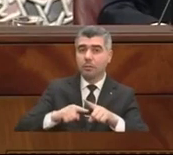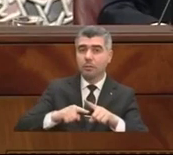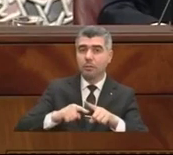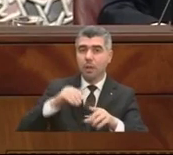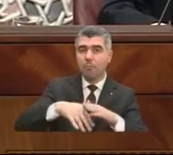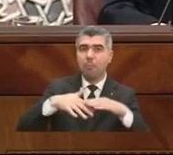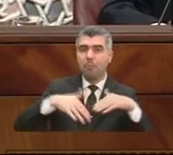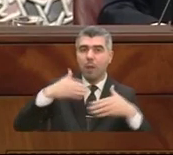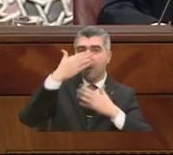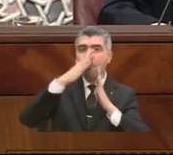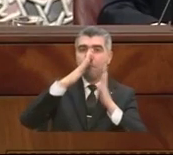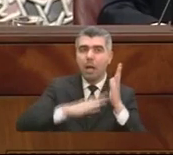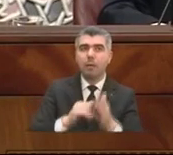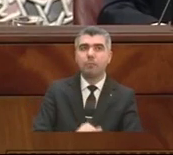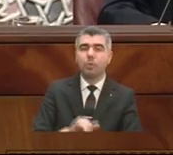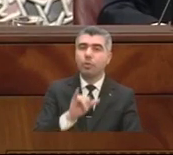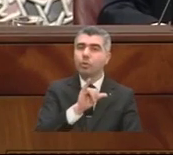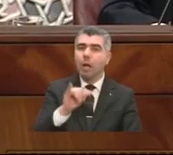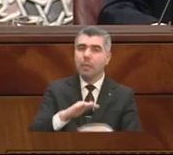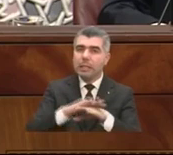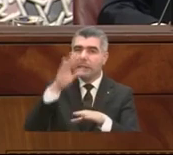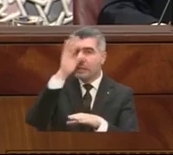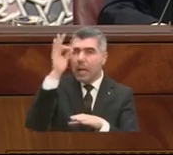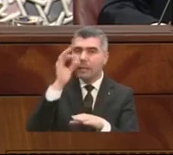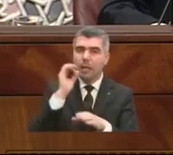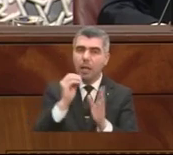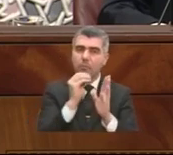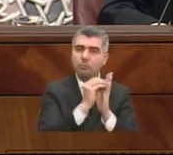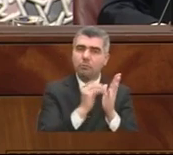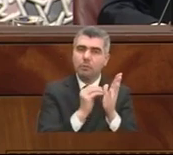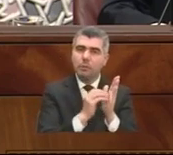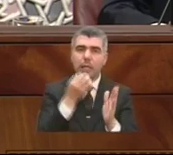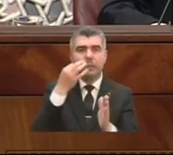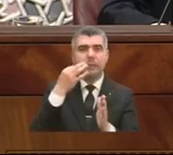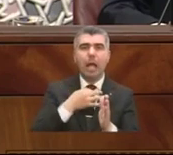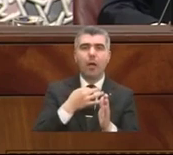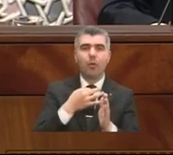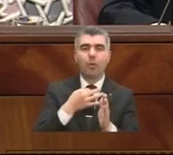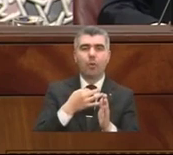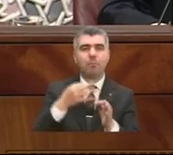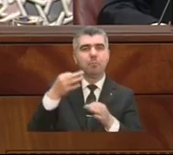المغربي استغلال وتسييس قضايا هي من صميم اختصاص القضاء الجنائي